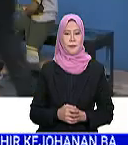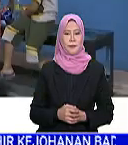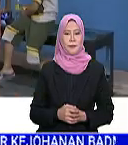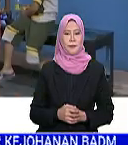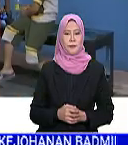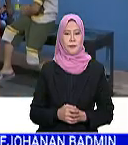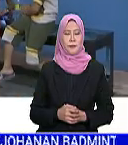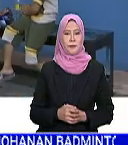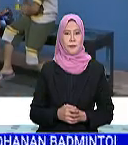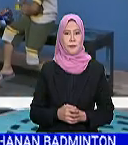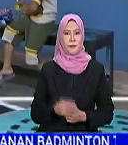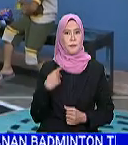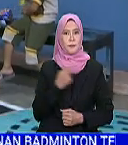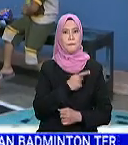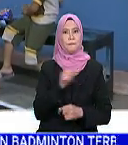Kita menggunakan